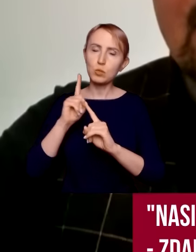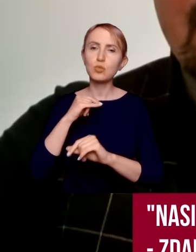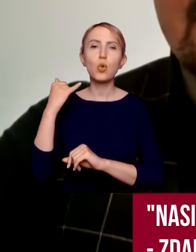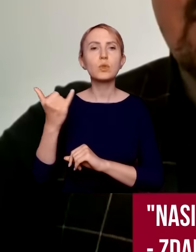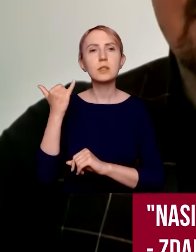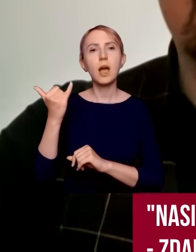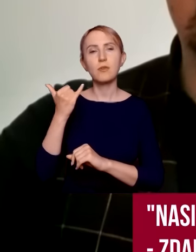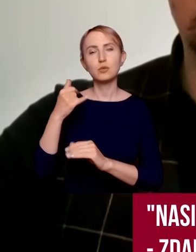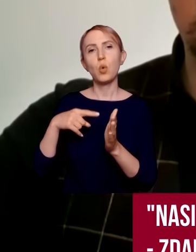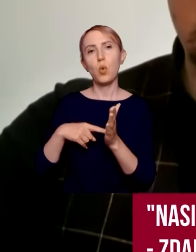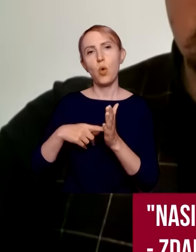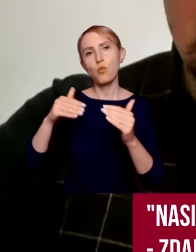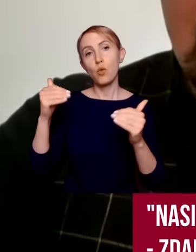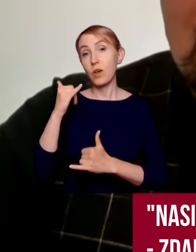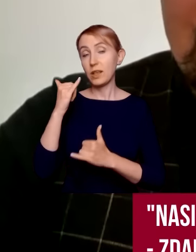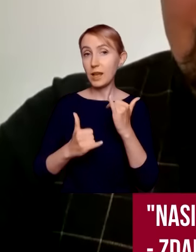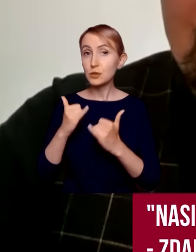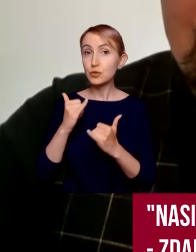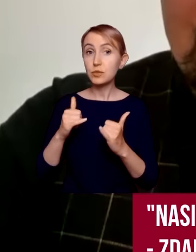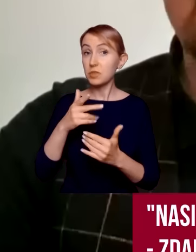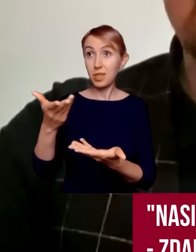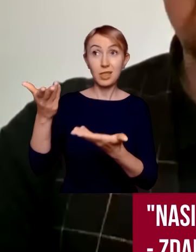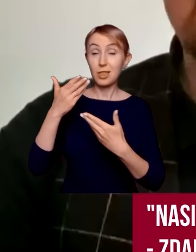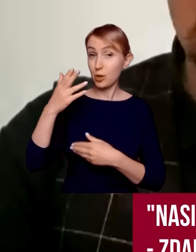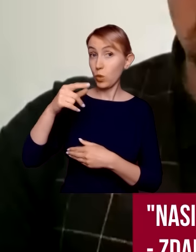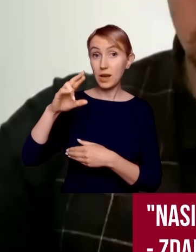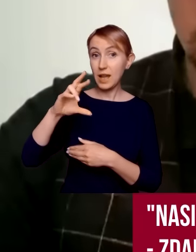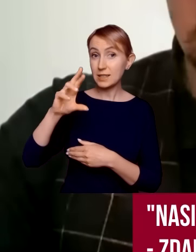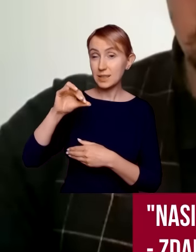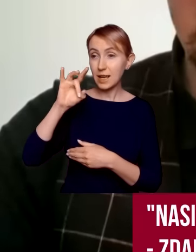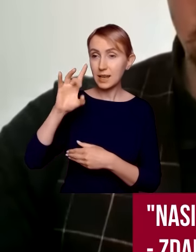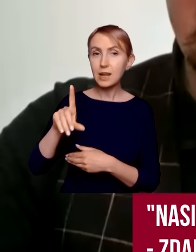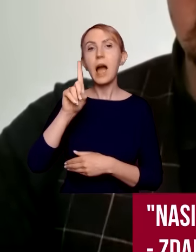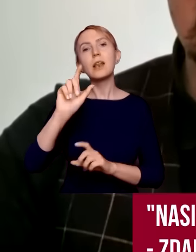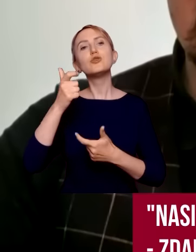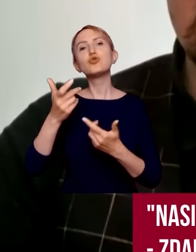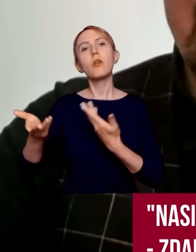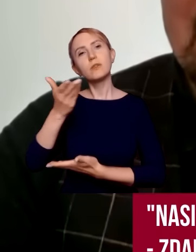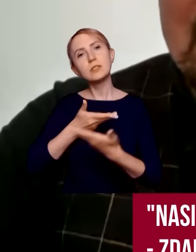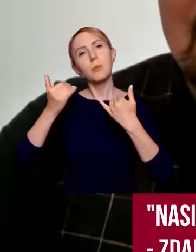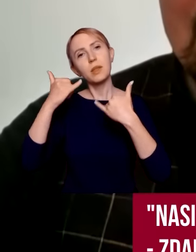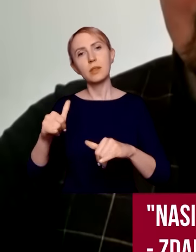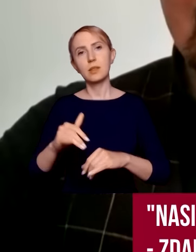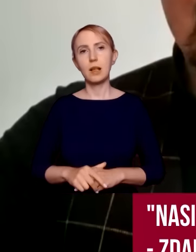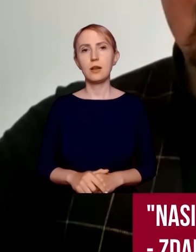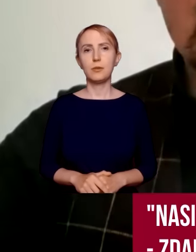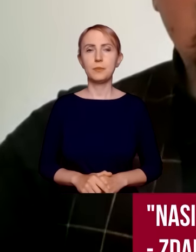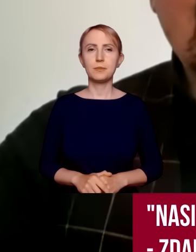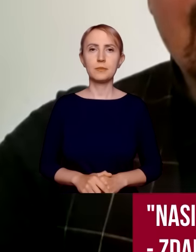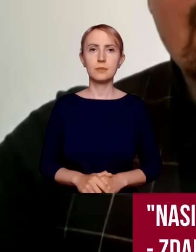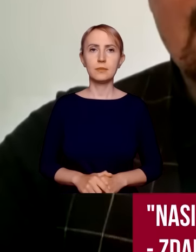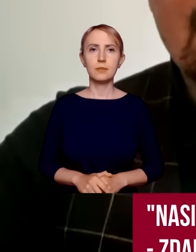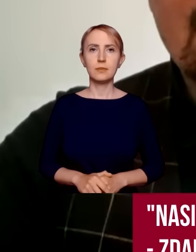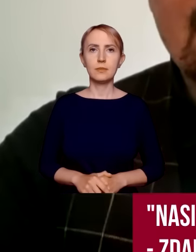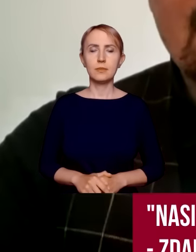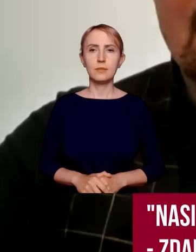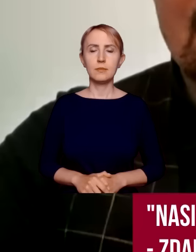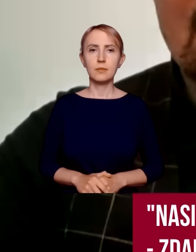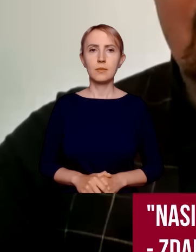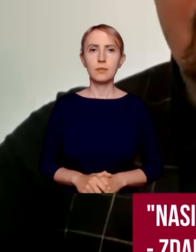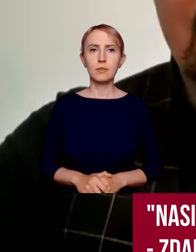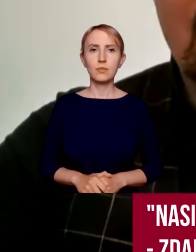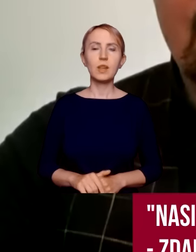pole, żeby jeżeli no, nie dajecie nam nuclear sharing, no ale to co możemy, prawda, to rozmawiajmy dalej. Więc to zawsze jest